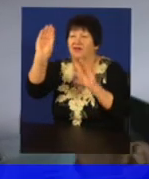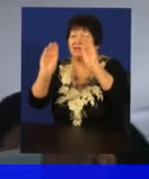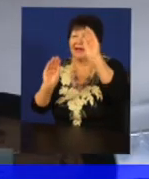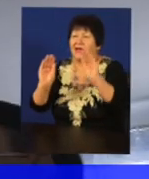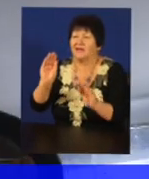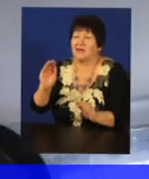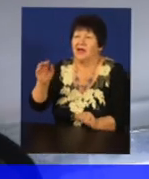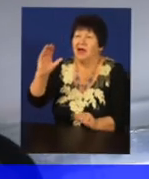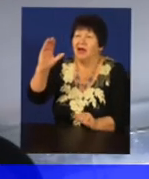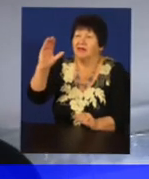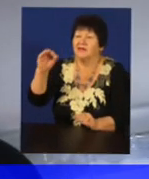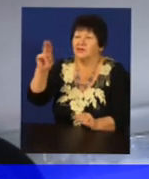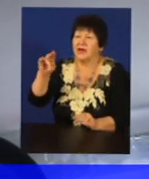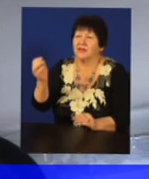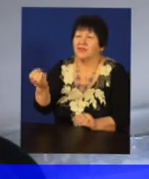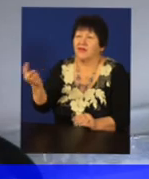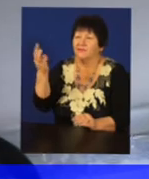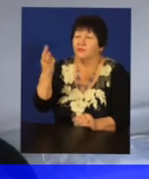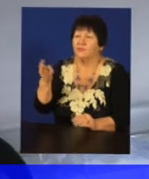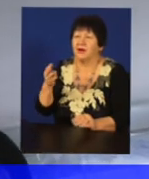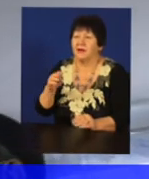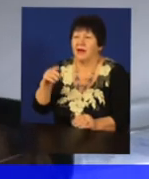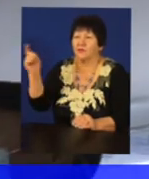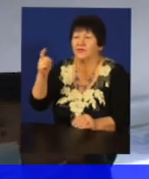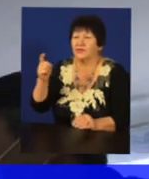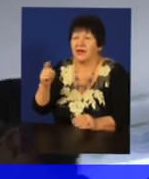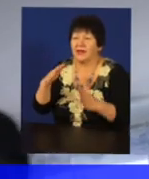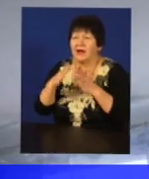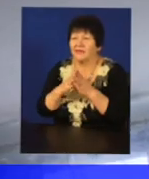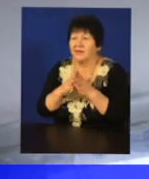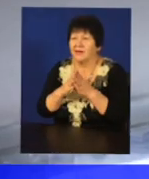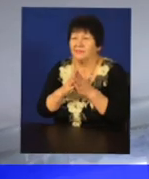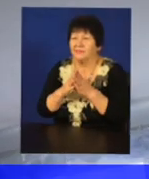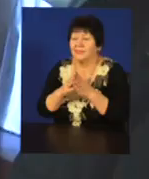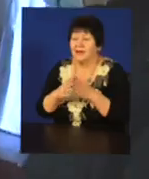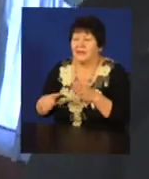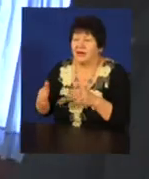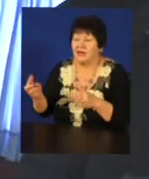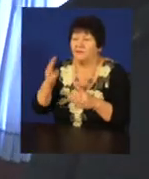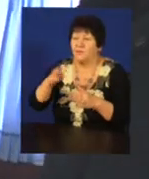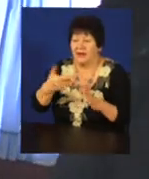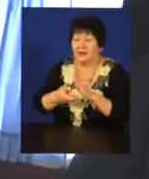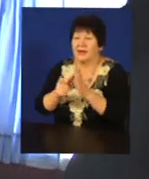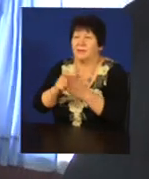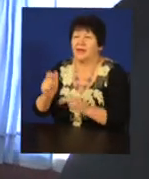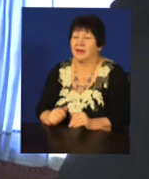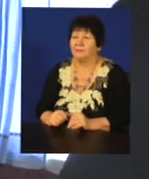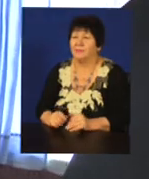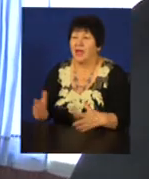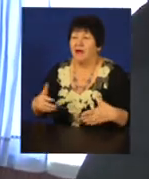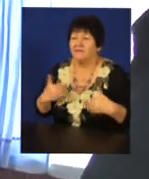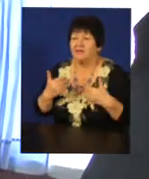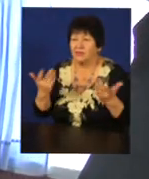sisteme detectoare de fum pentru a atenționa pe locatarii casei despre excesul de fum în încăperi. Vă stăruiți,